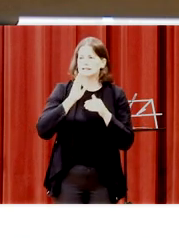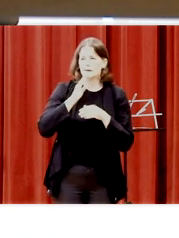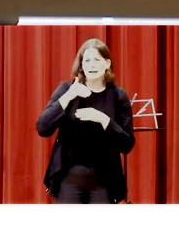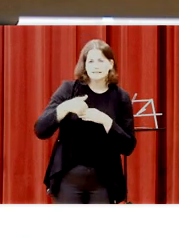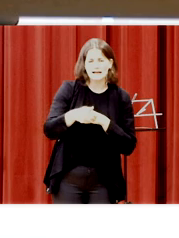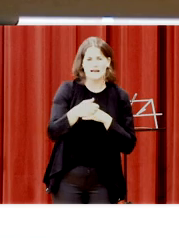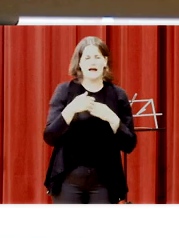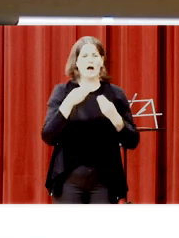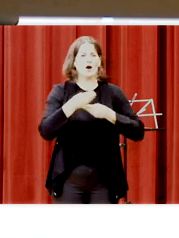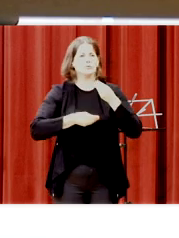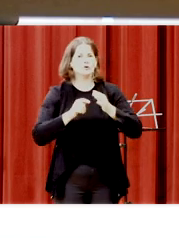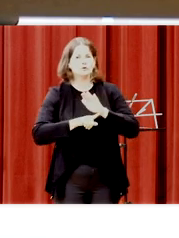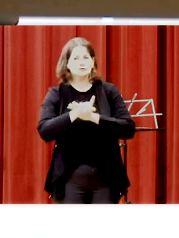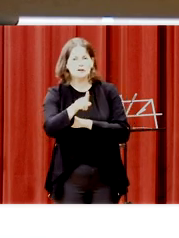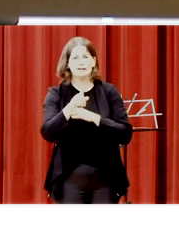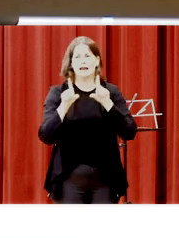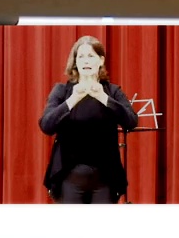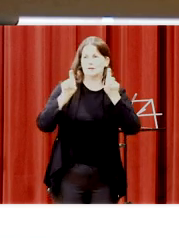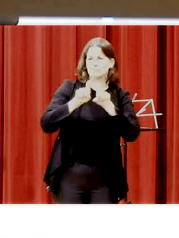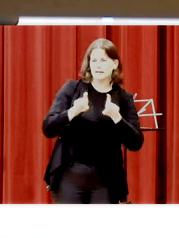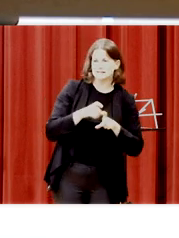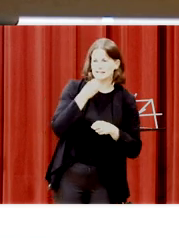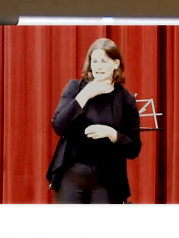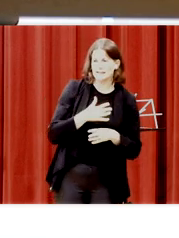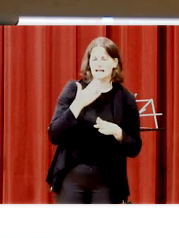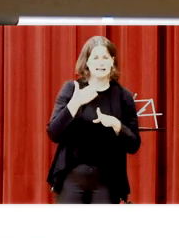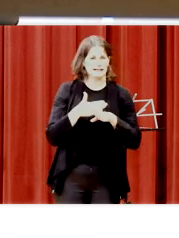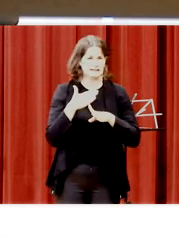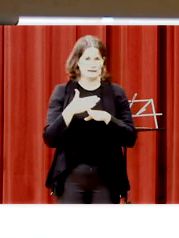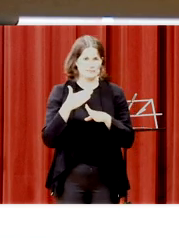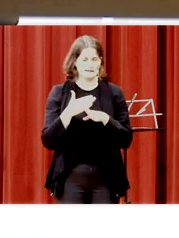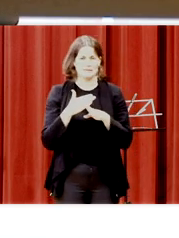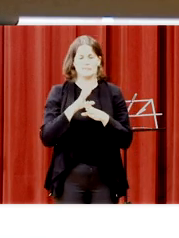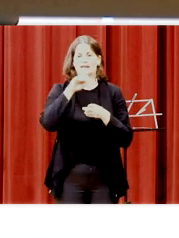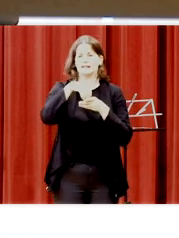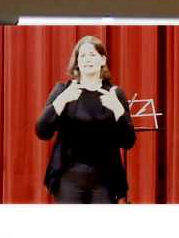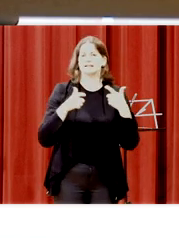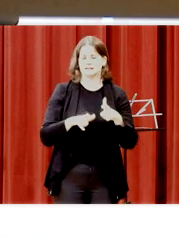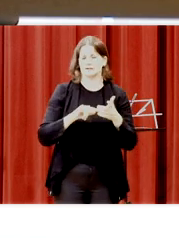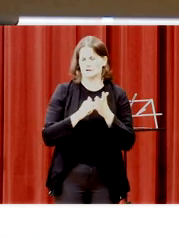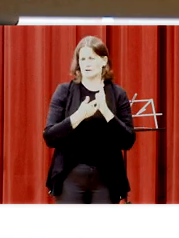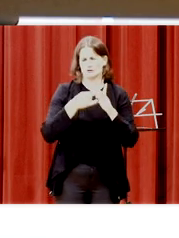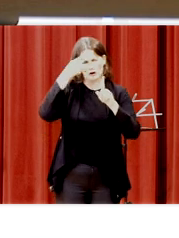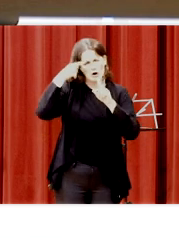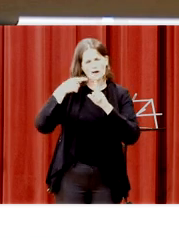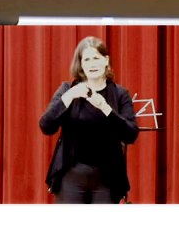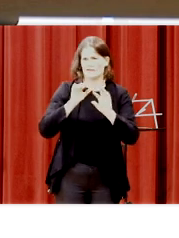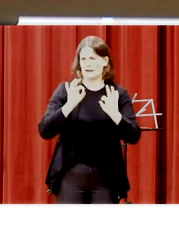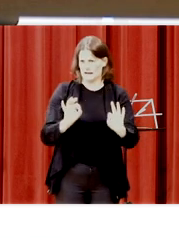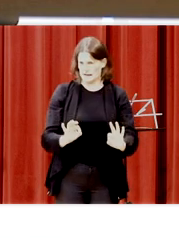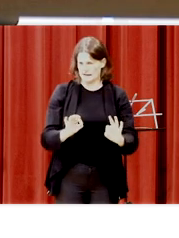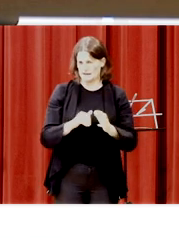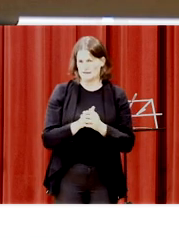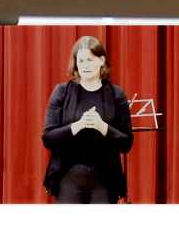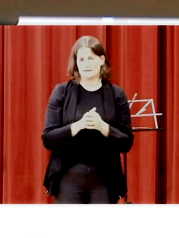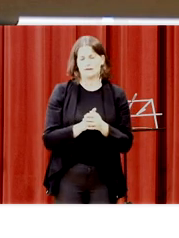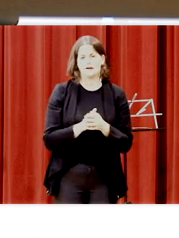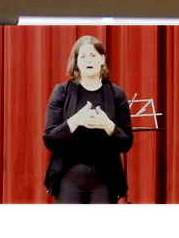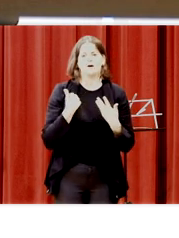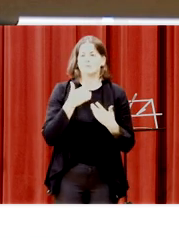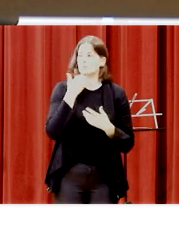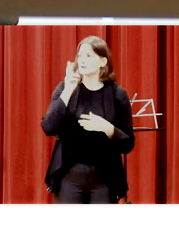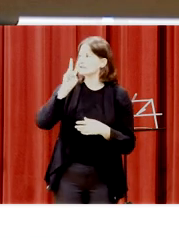té una potser no ho veieu des d'allà lluny, hi ha una corba que sempre diu que qualsevol tecnologia, quan surt al